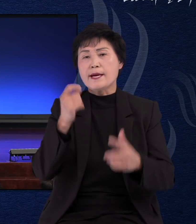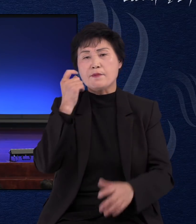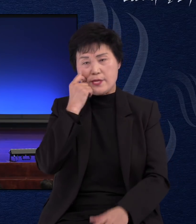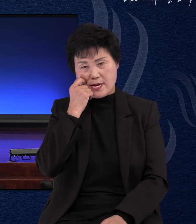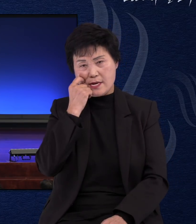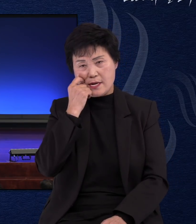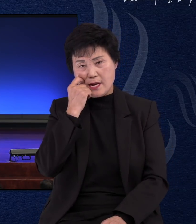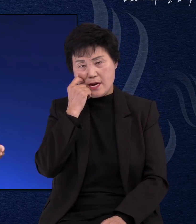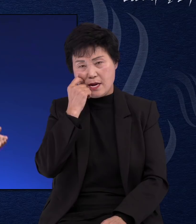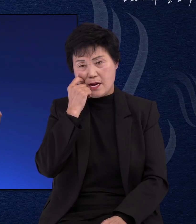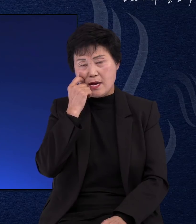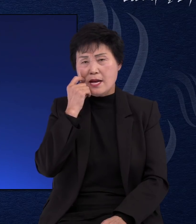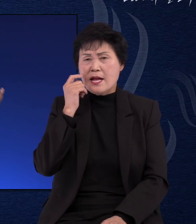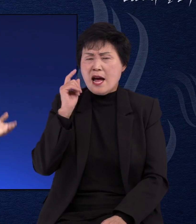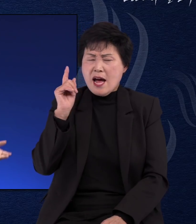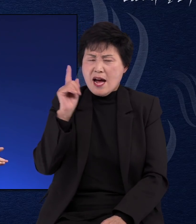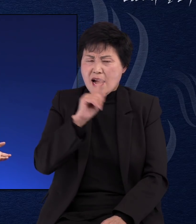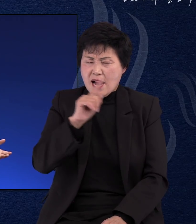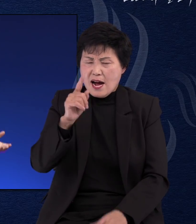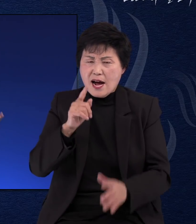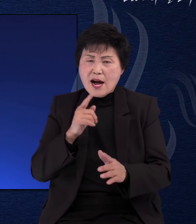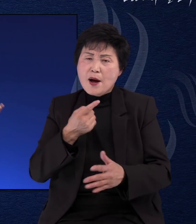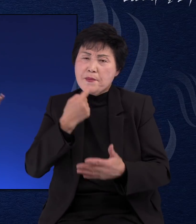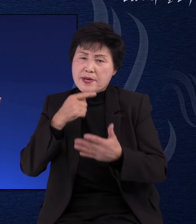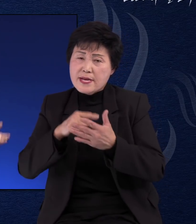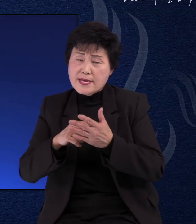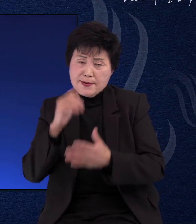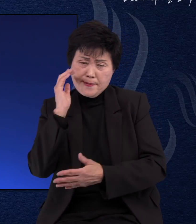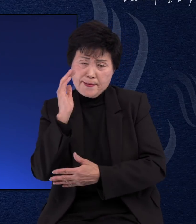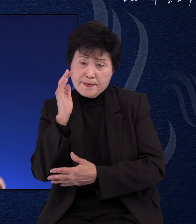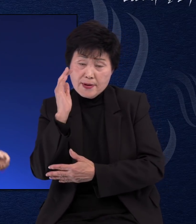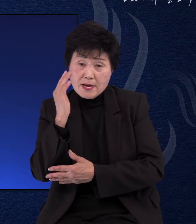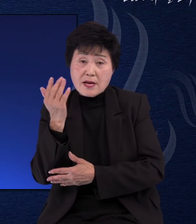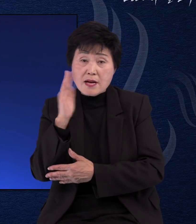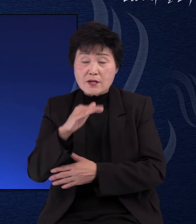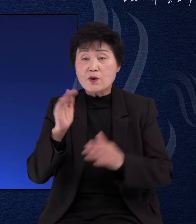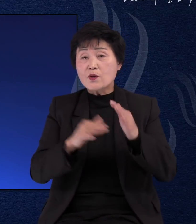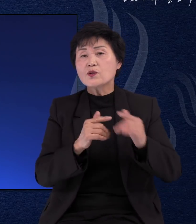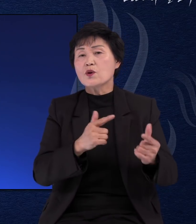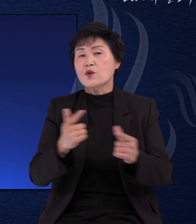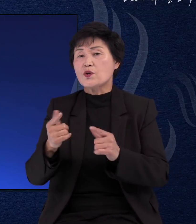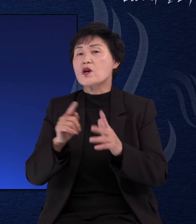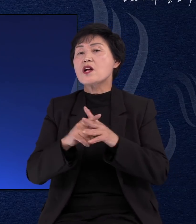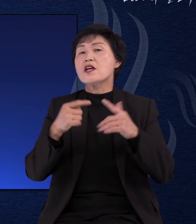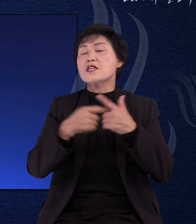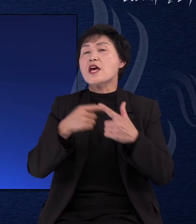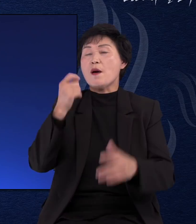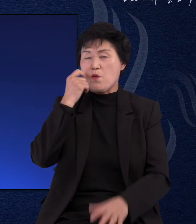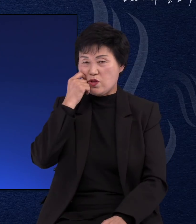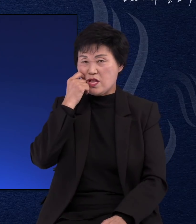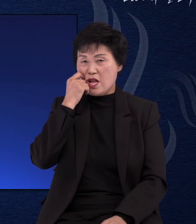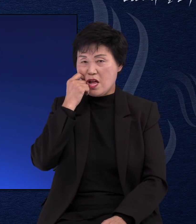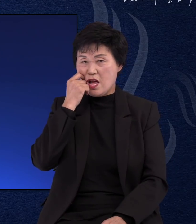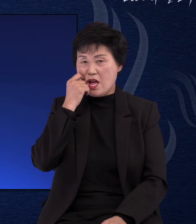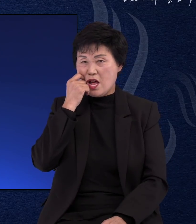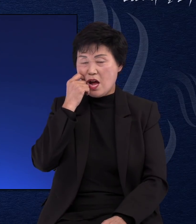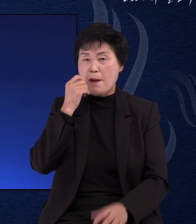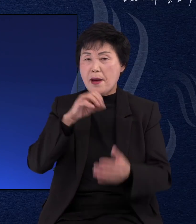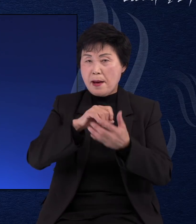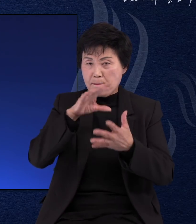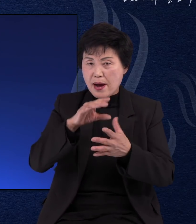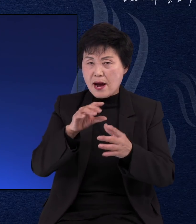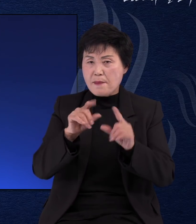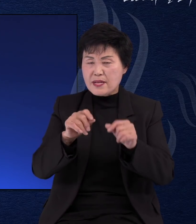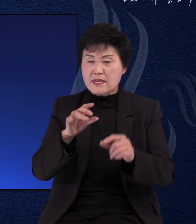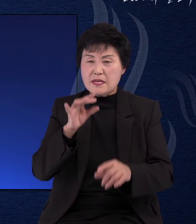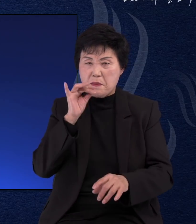몰투만을 얘기하고 칼바르트를 이야기해도 이분들은 그게 새로 나온 도너스 밀가루 이름이라고 할 거다, 뭐 이렇게 생각을